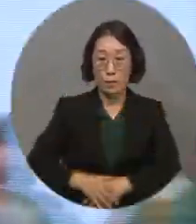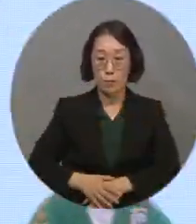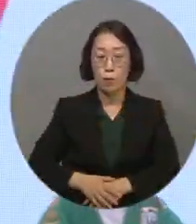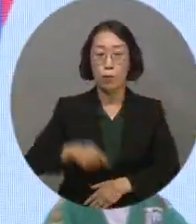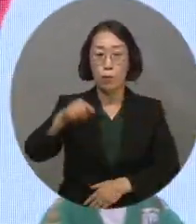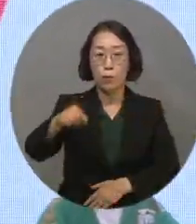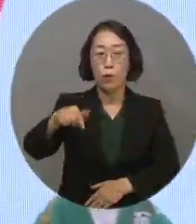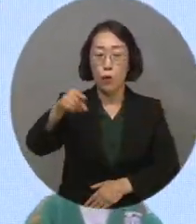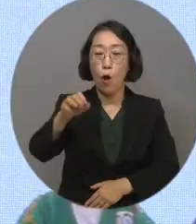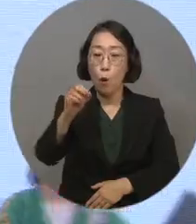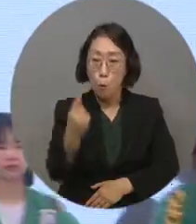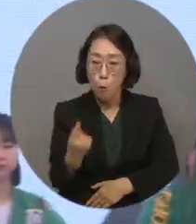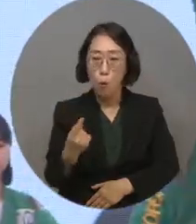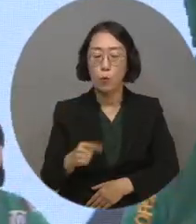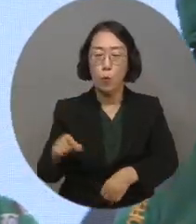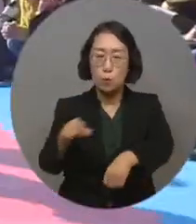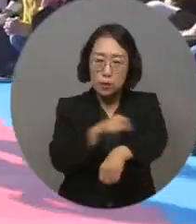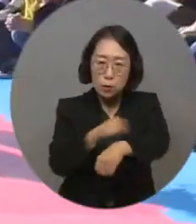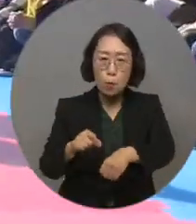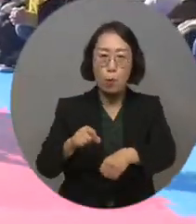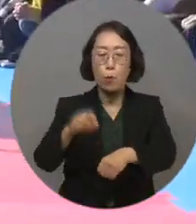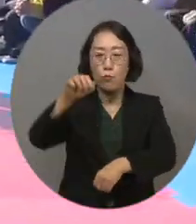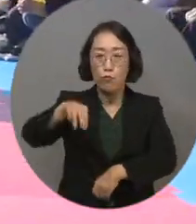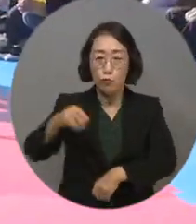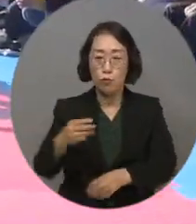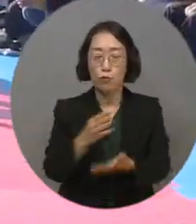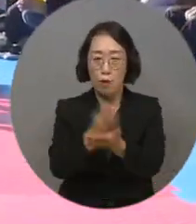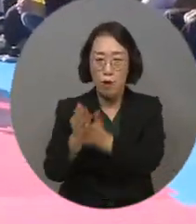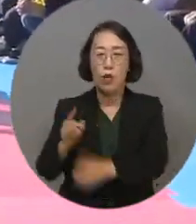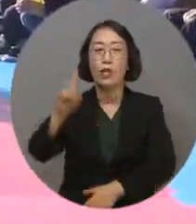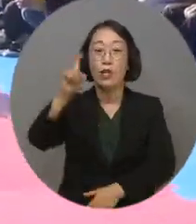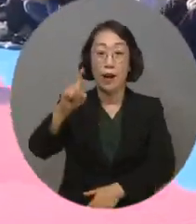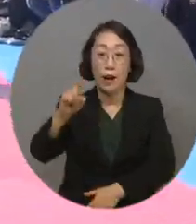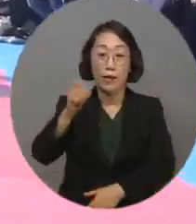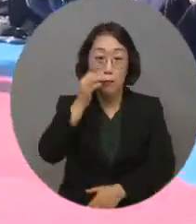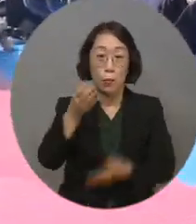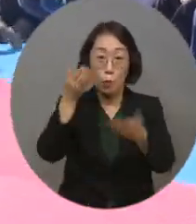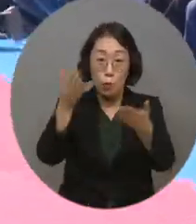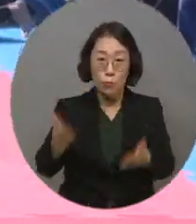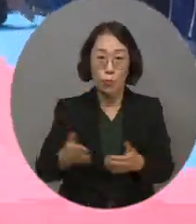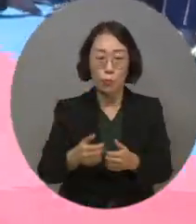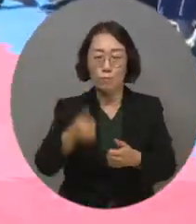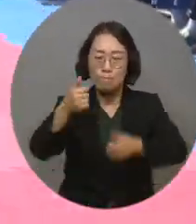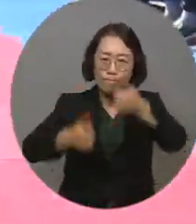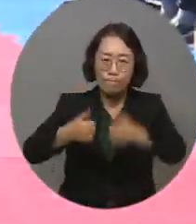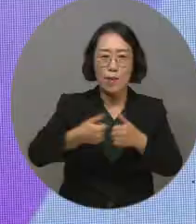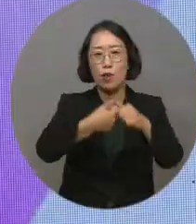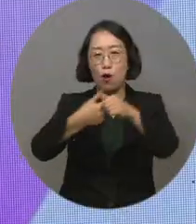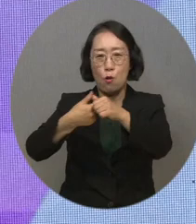계승무예인 경호무술과 특공무술 등을 포함한 11개 무예 종목에서 실력을 겨뤘습니다.